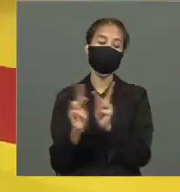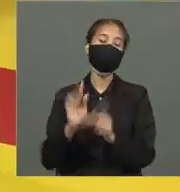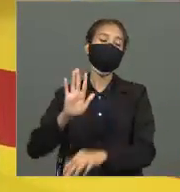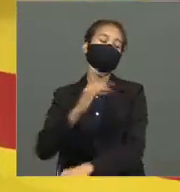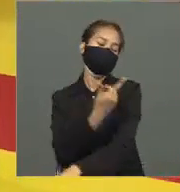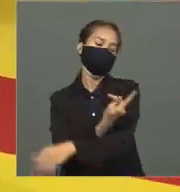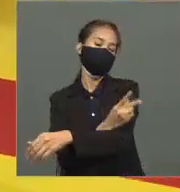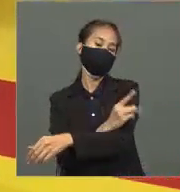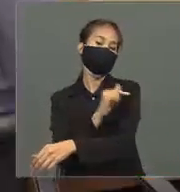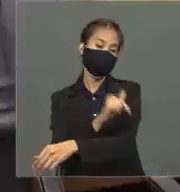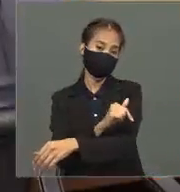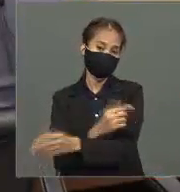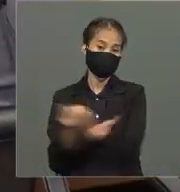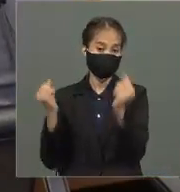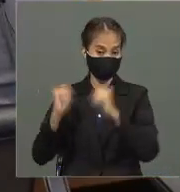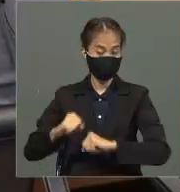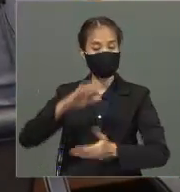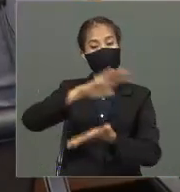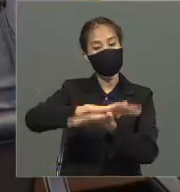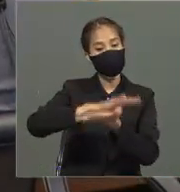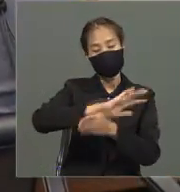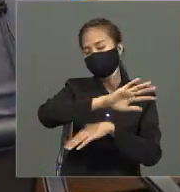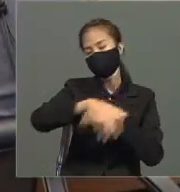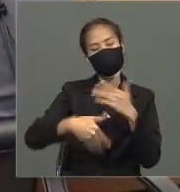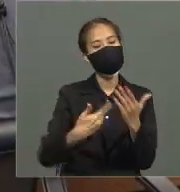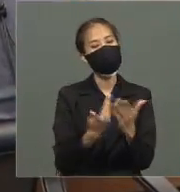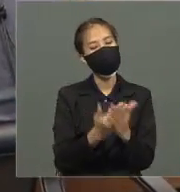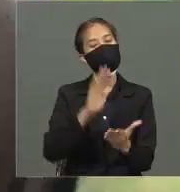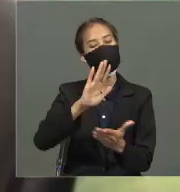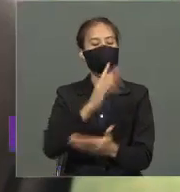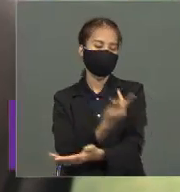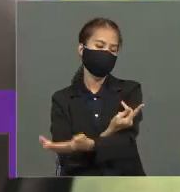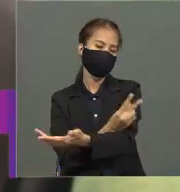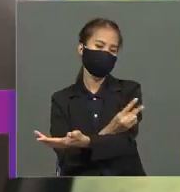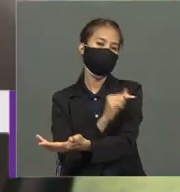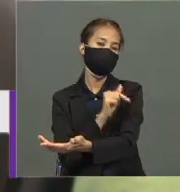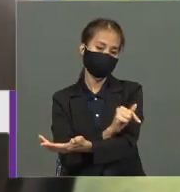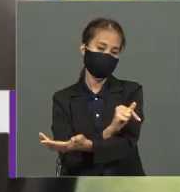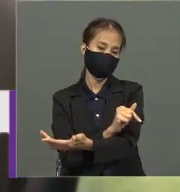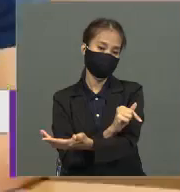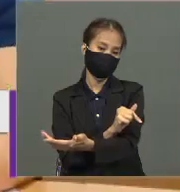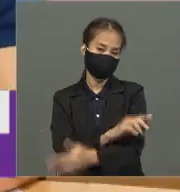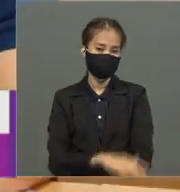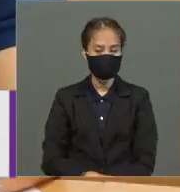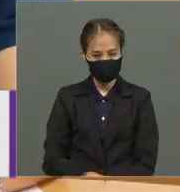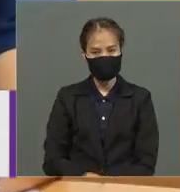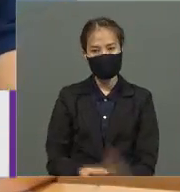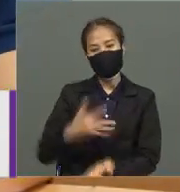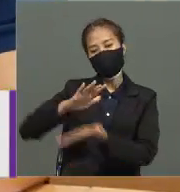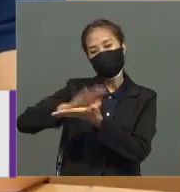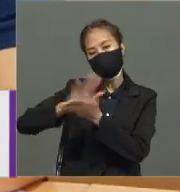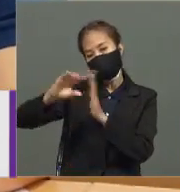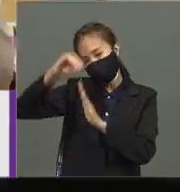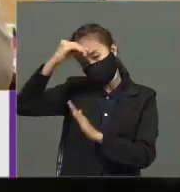ภูเก็ตและมีมติให้สถานศึกษาทุกแห่งทุกสังกัดในจังหวัดภูเก็ตครับรวมไปจนถึงสถาบันกวดวิชา